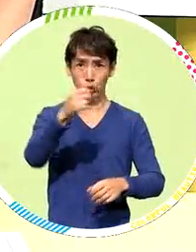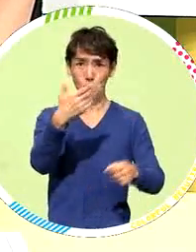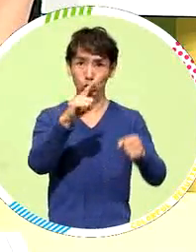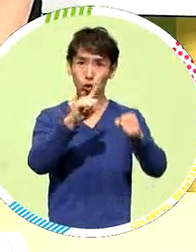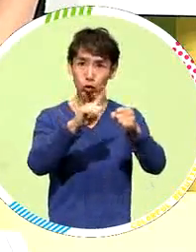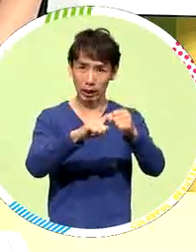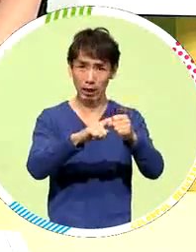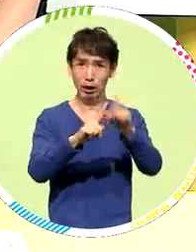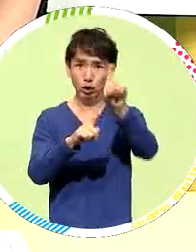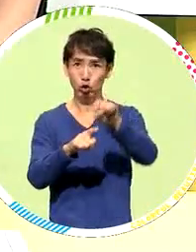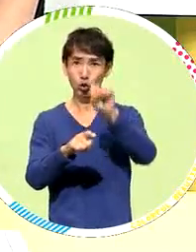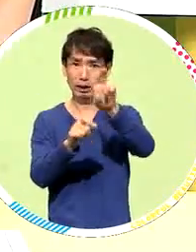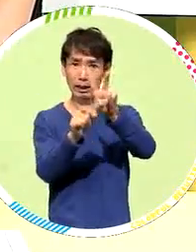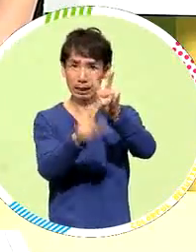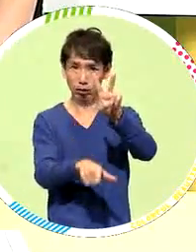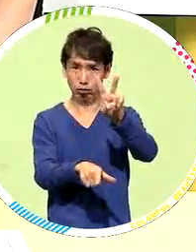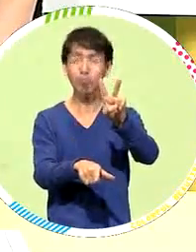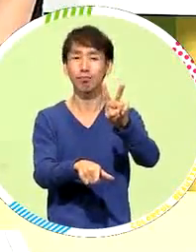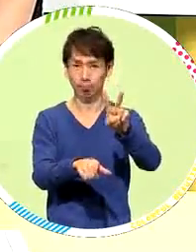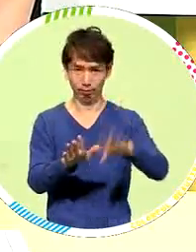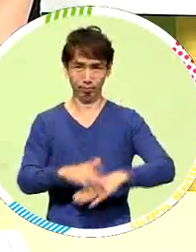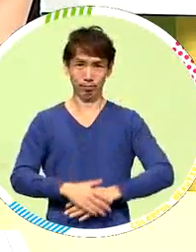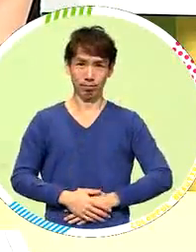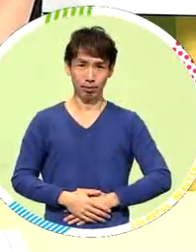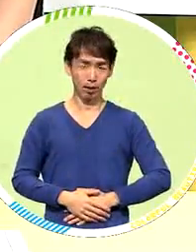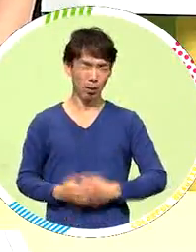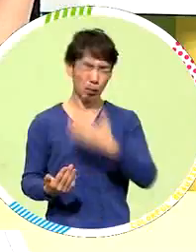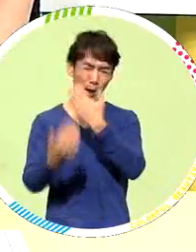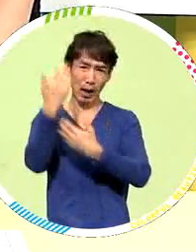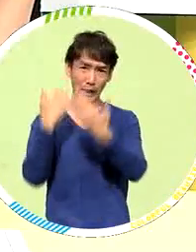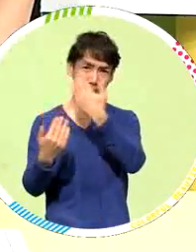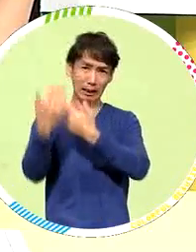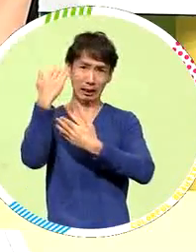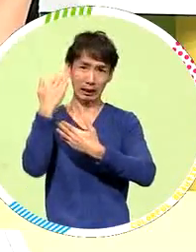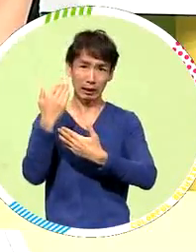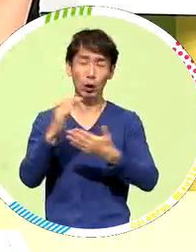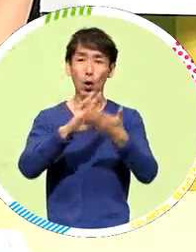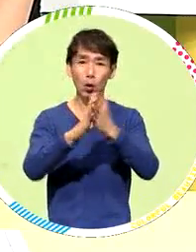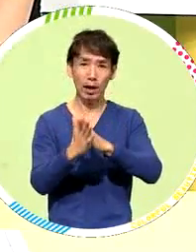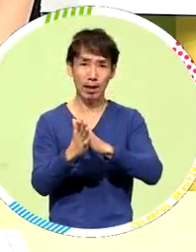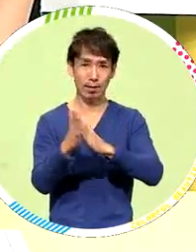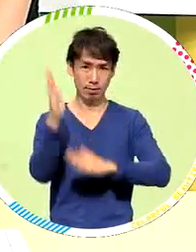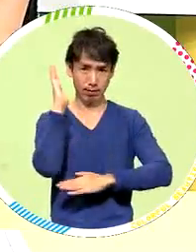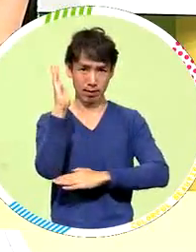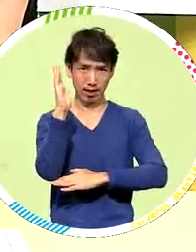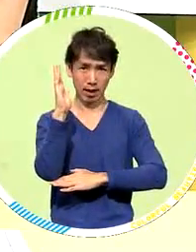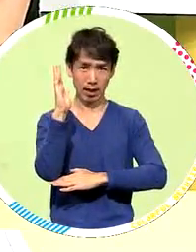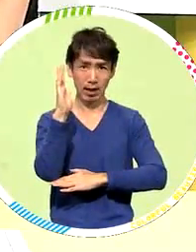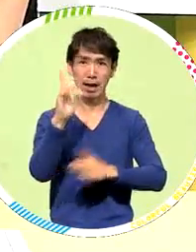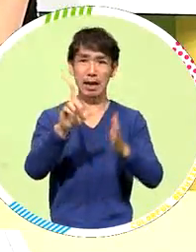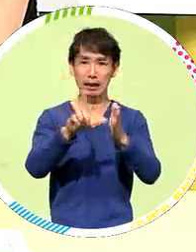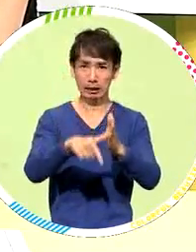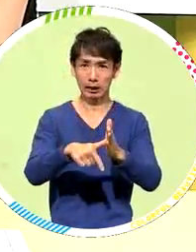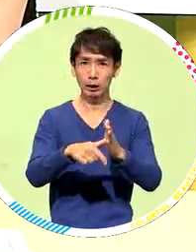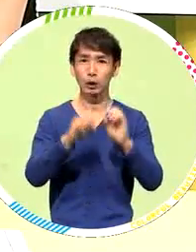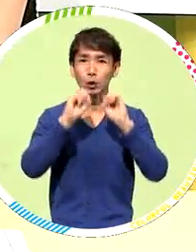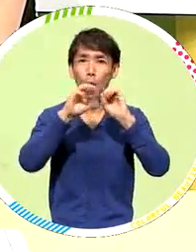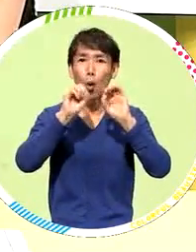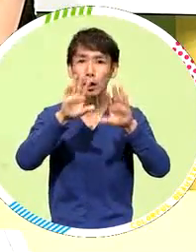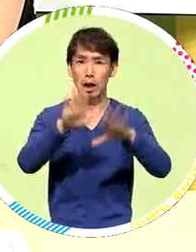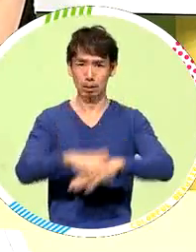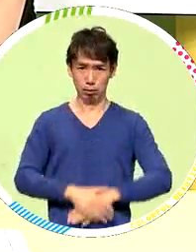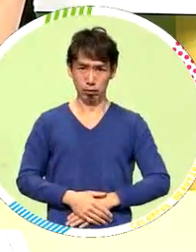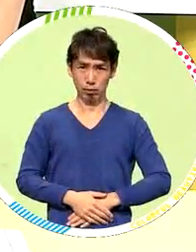11月号ですっでこの全身の権正寺方というものがあるんですけどその